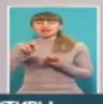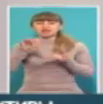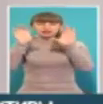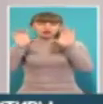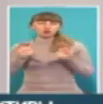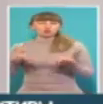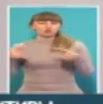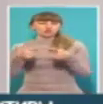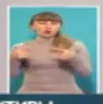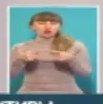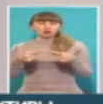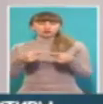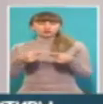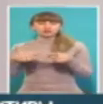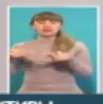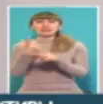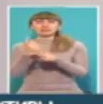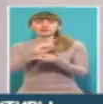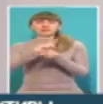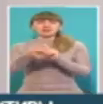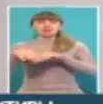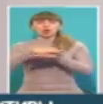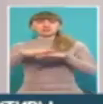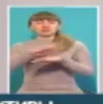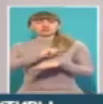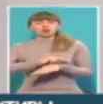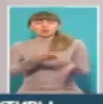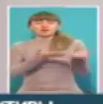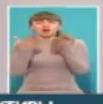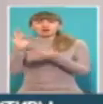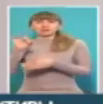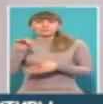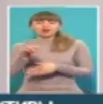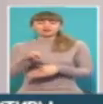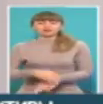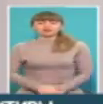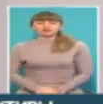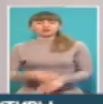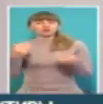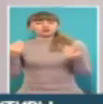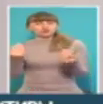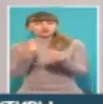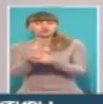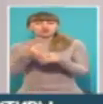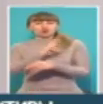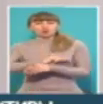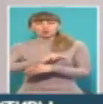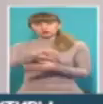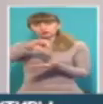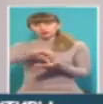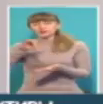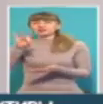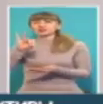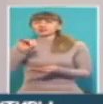Уголовного кодекса общественной работы. С привлечением Акимата, здесь сегодня в этой работе принимают участие и представители